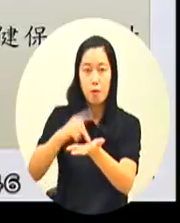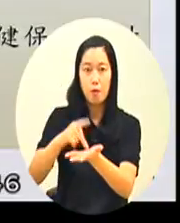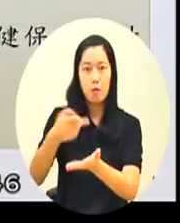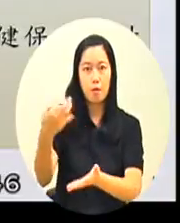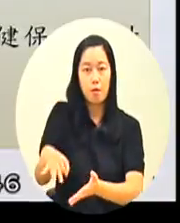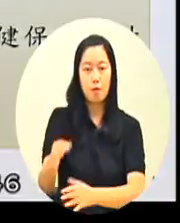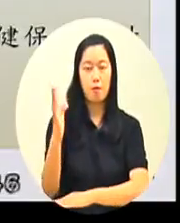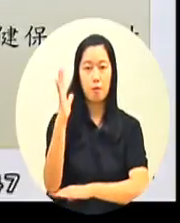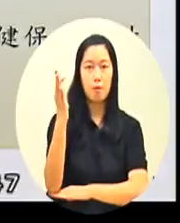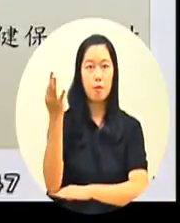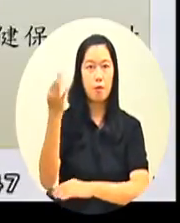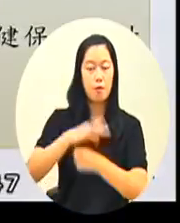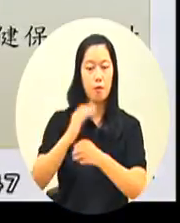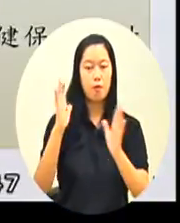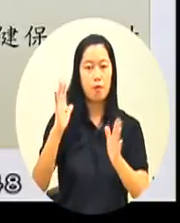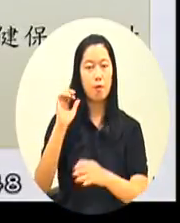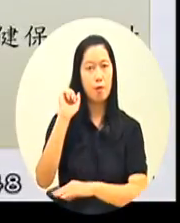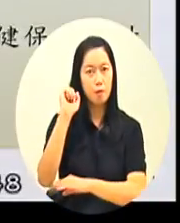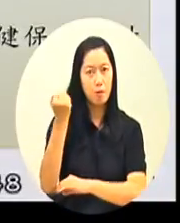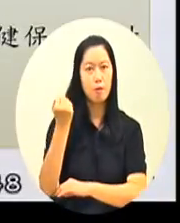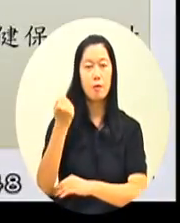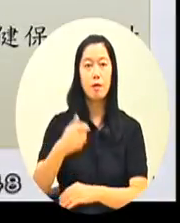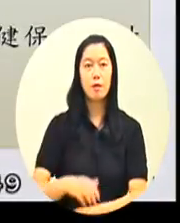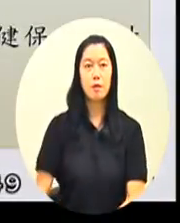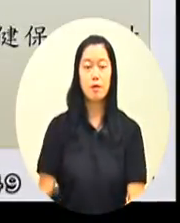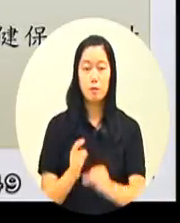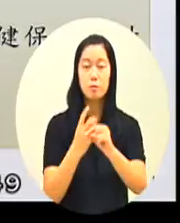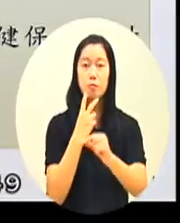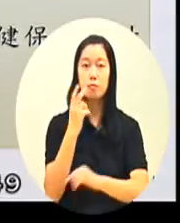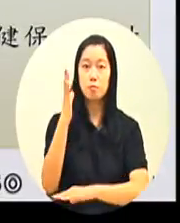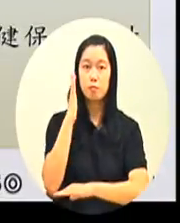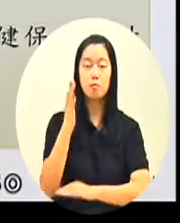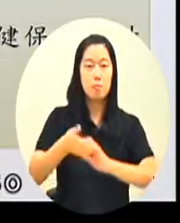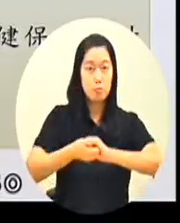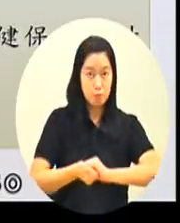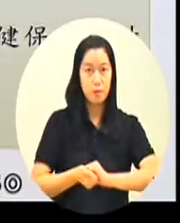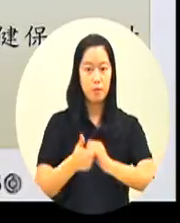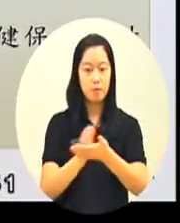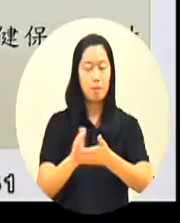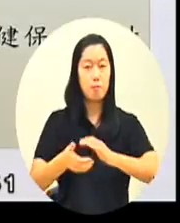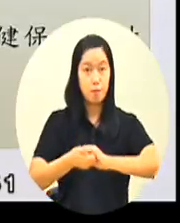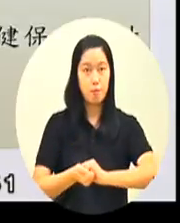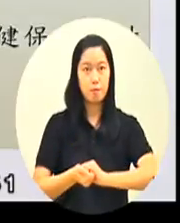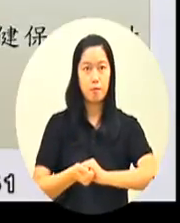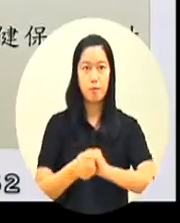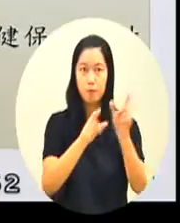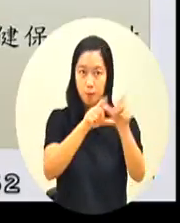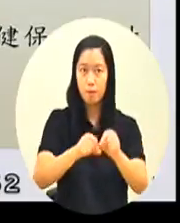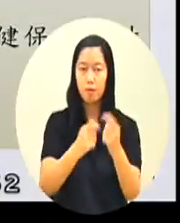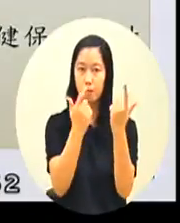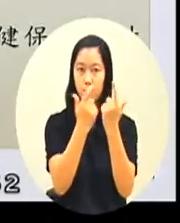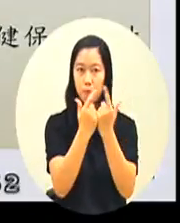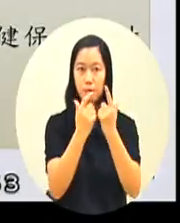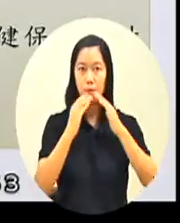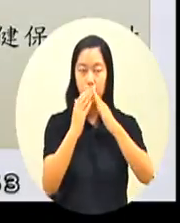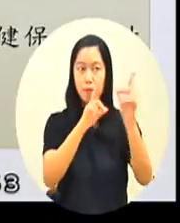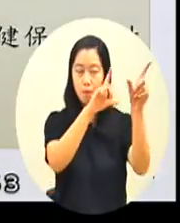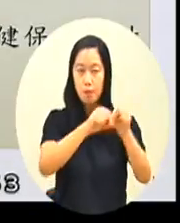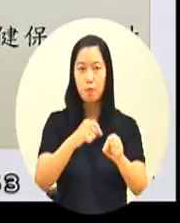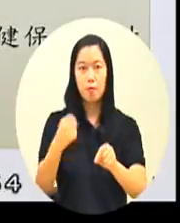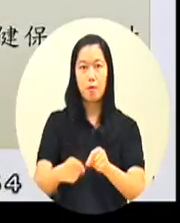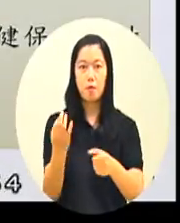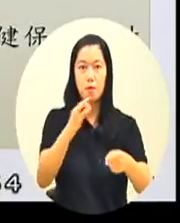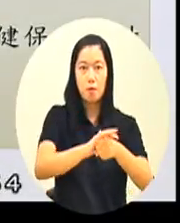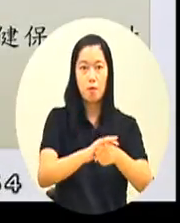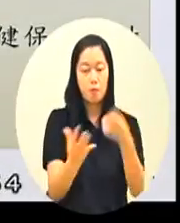财政正义啊。那中央已经决定，已经核定了，就依照台北市的补助比例相同